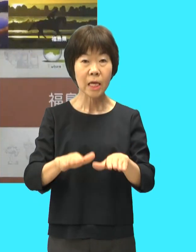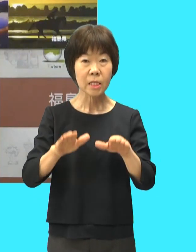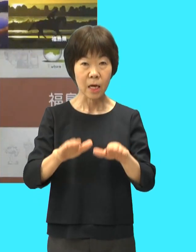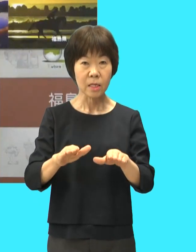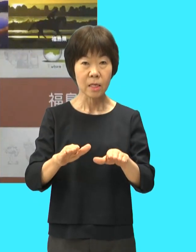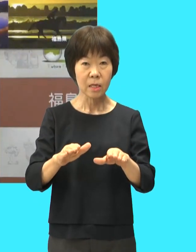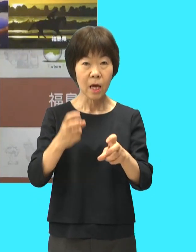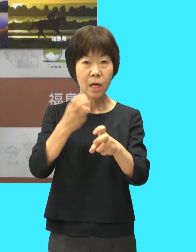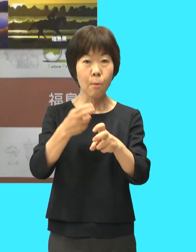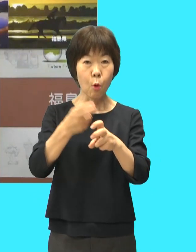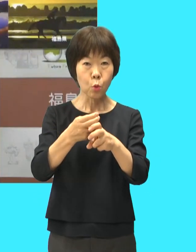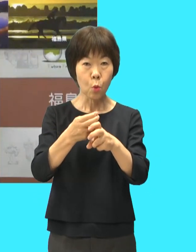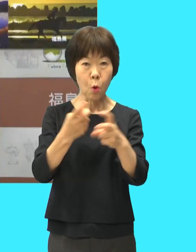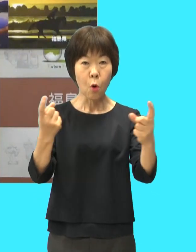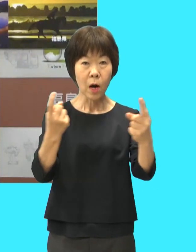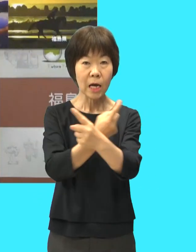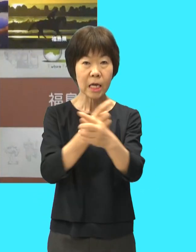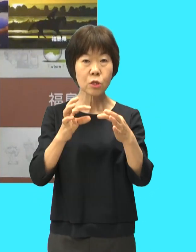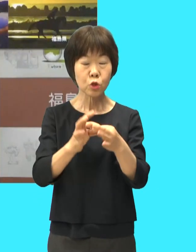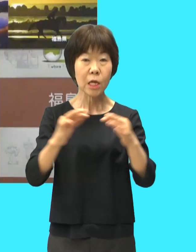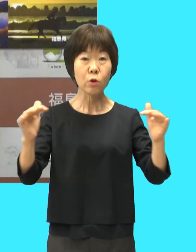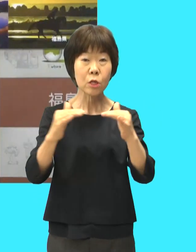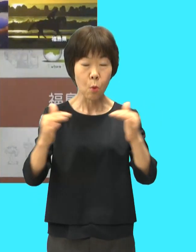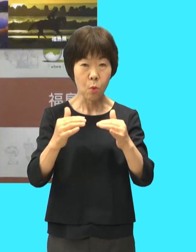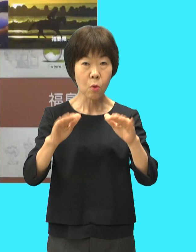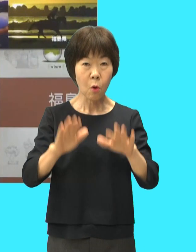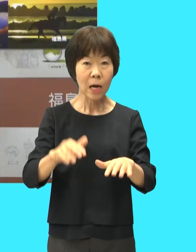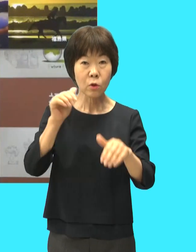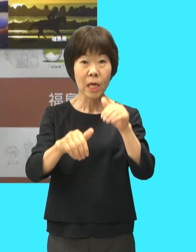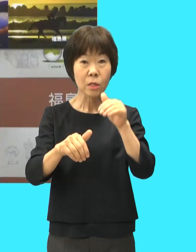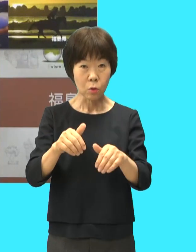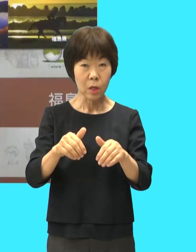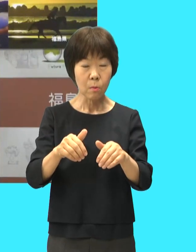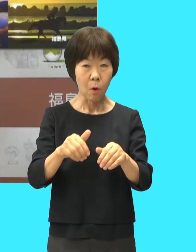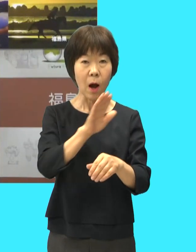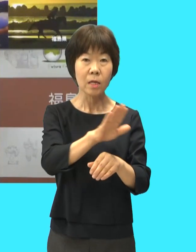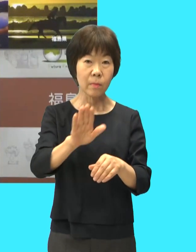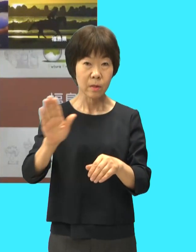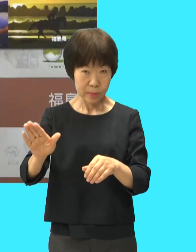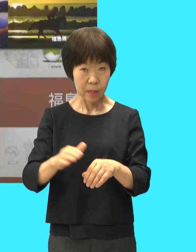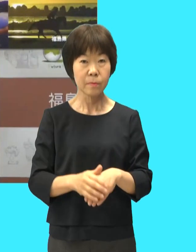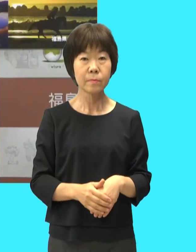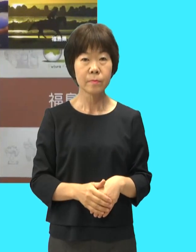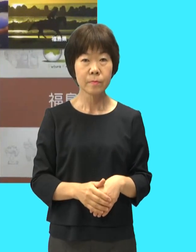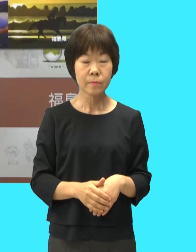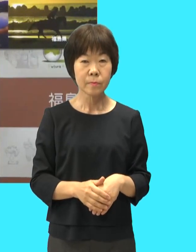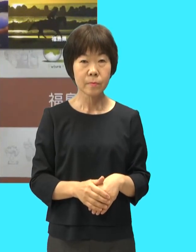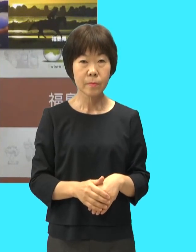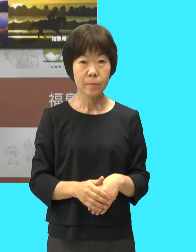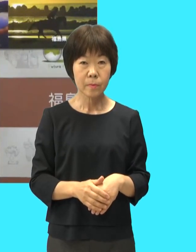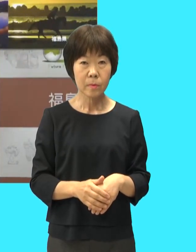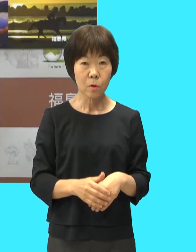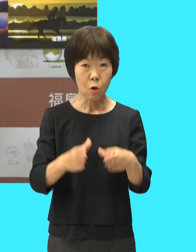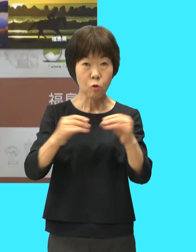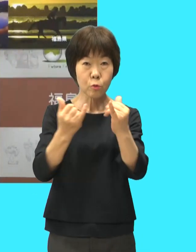憲法の改正等についての議論今回の選挙においてもそれぞれ行われたところであります